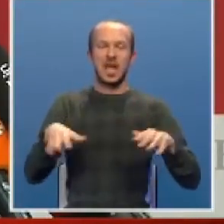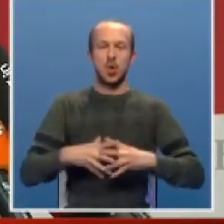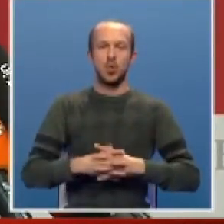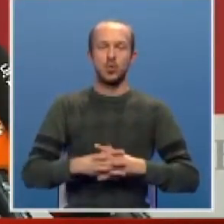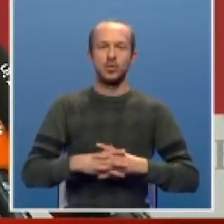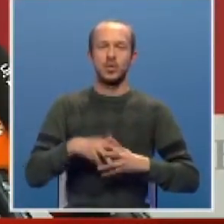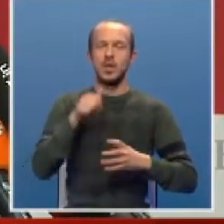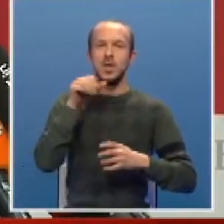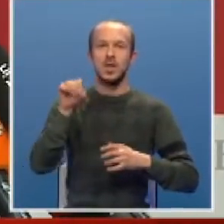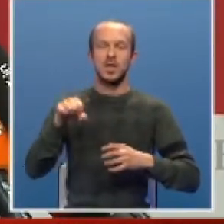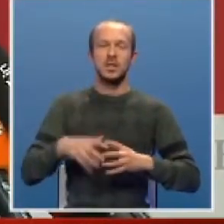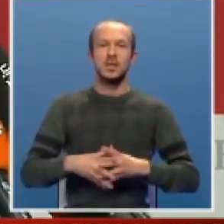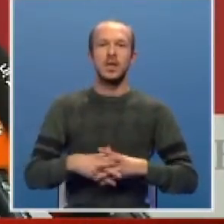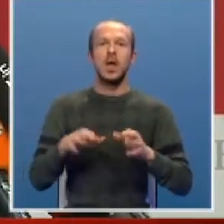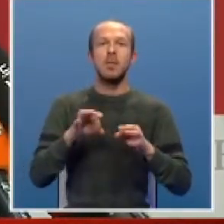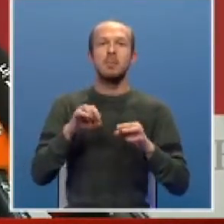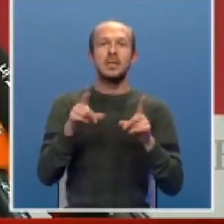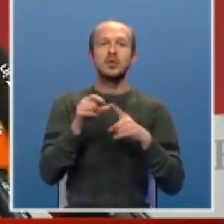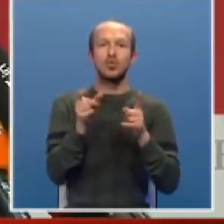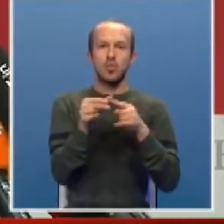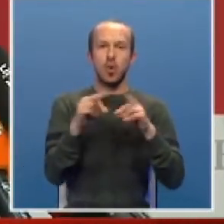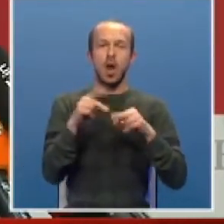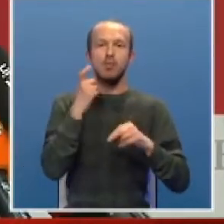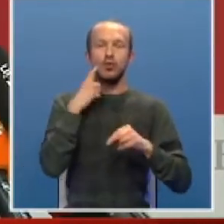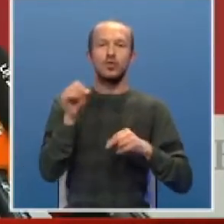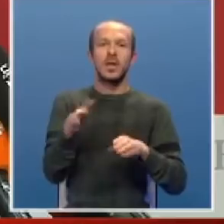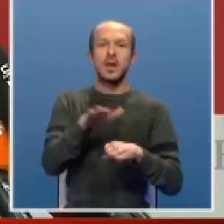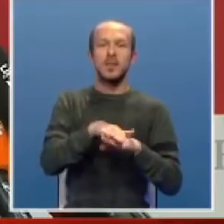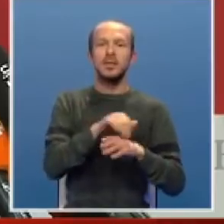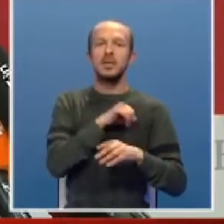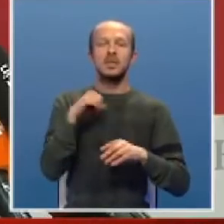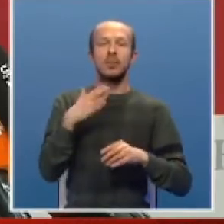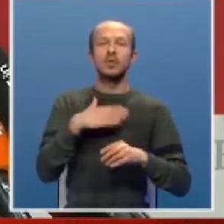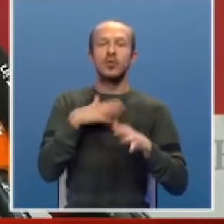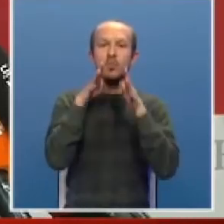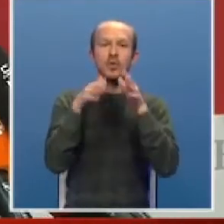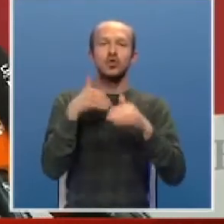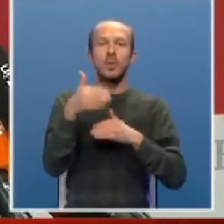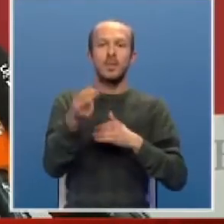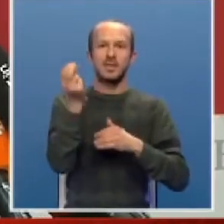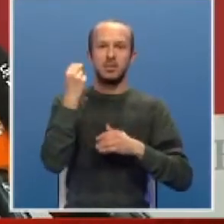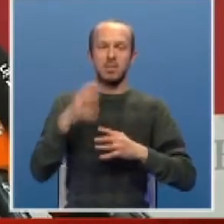i da bez skrupula pokušava da nametne samo svoju mržnju prema